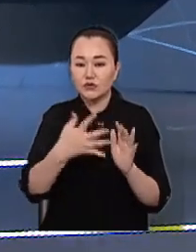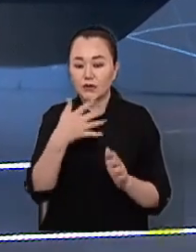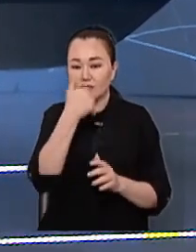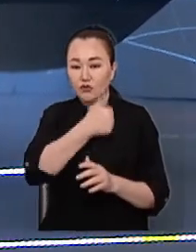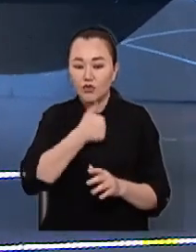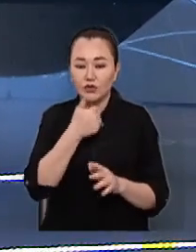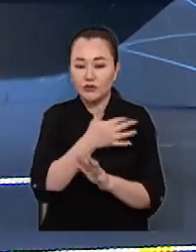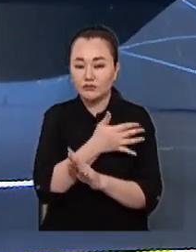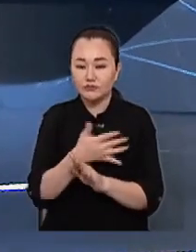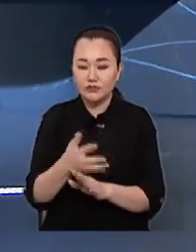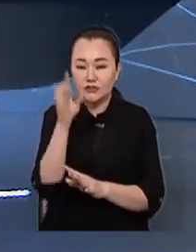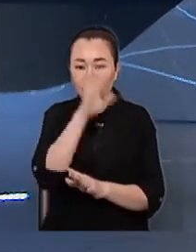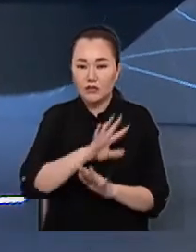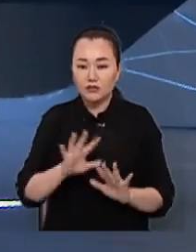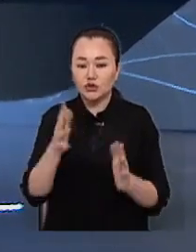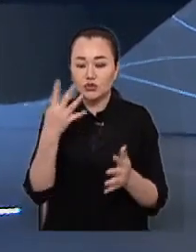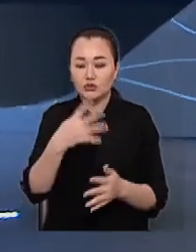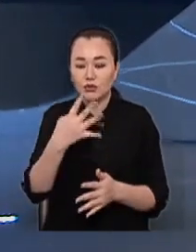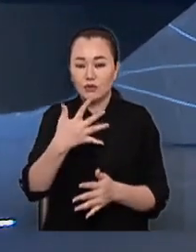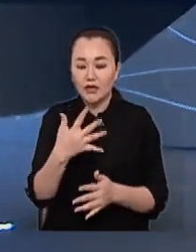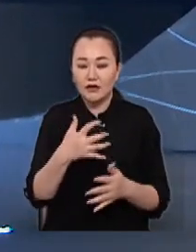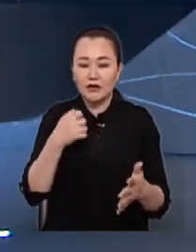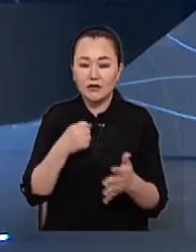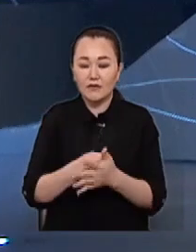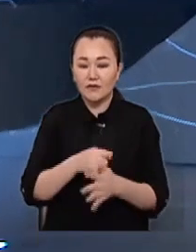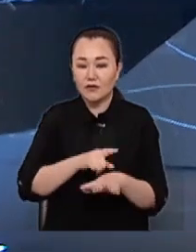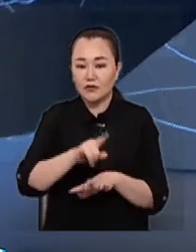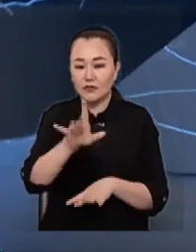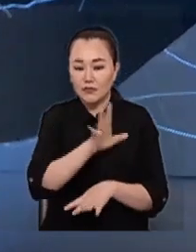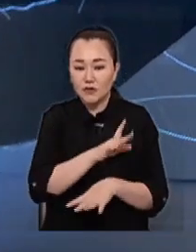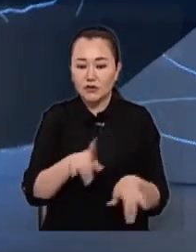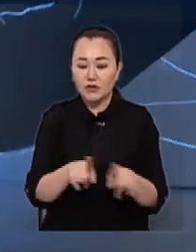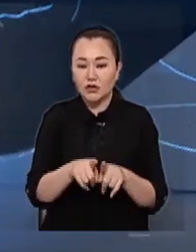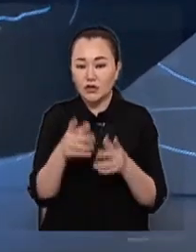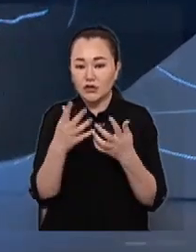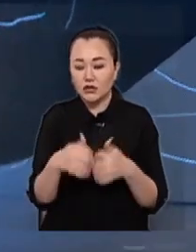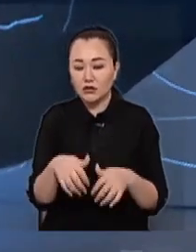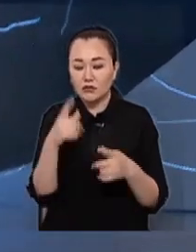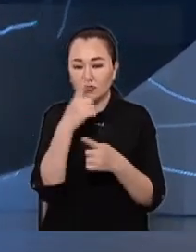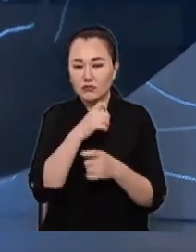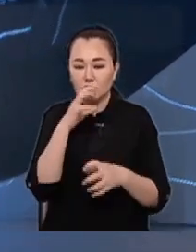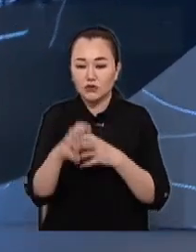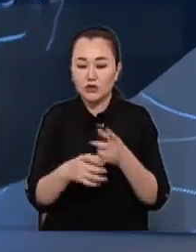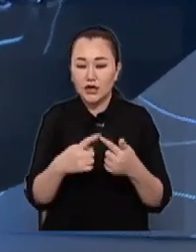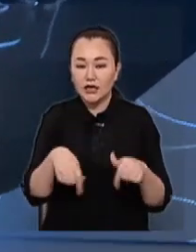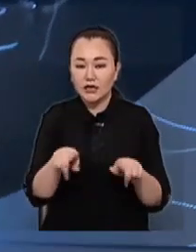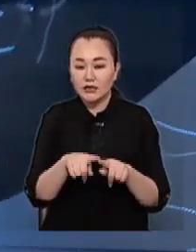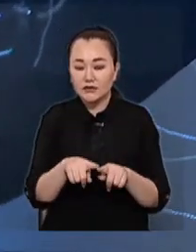1945 года в стране произошло 45 авиакрушений. Такие данные приводят в Международном